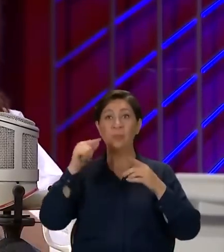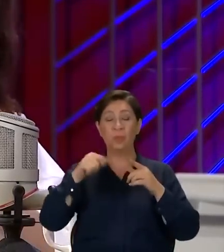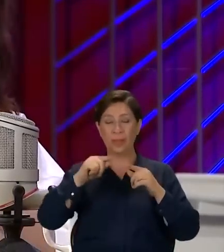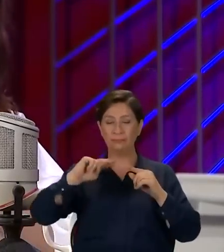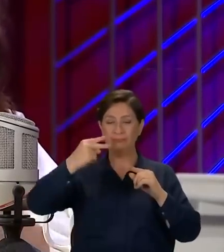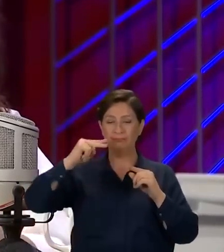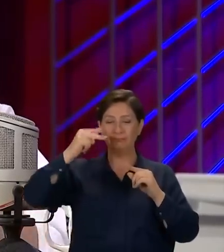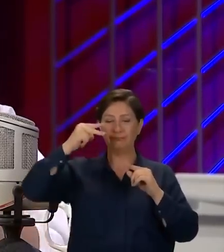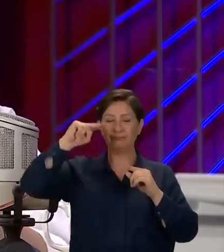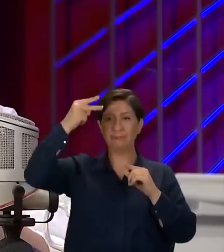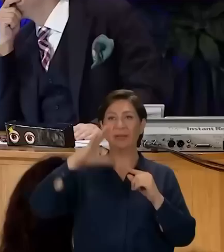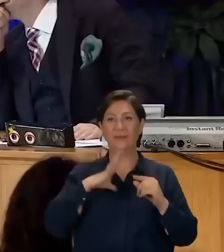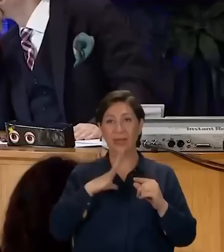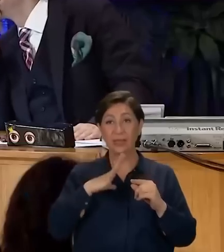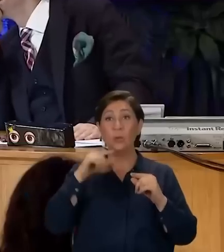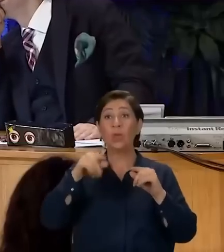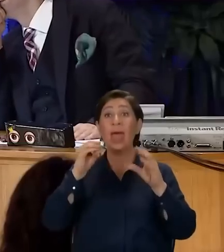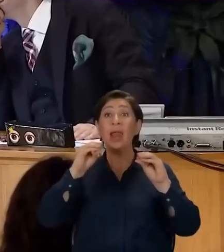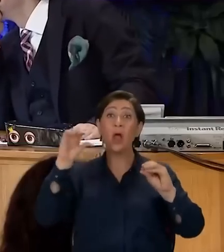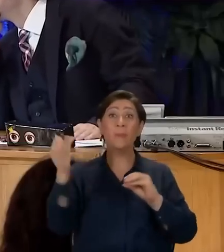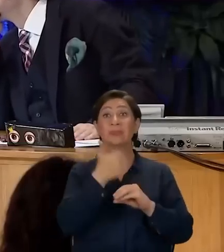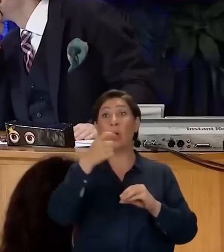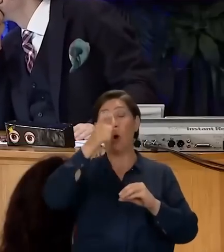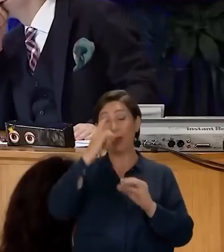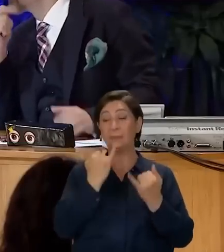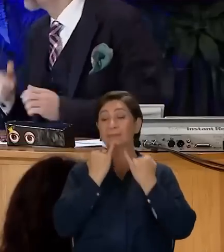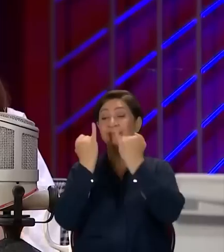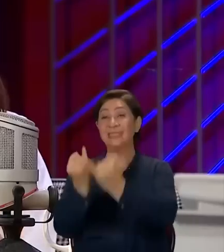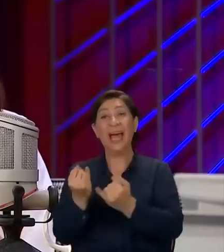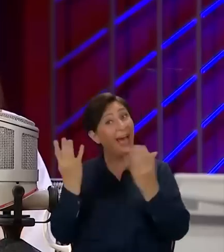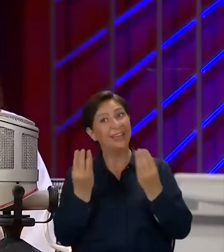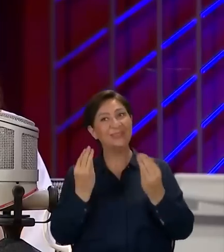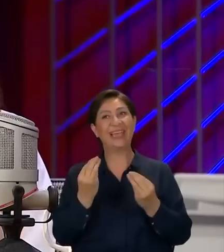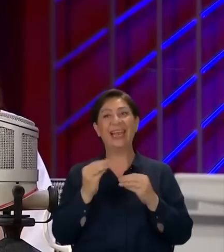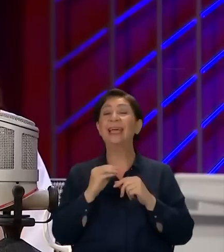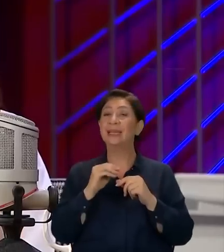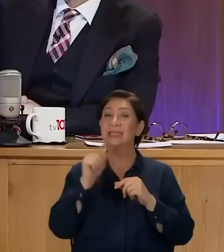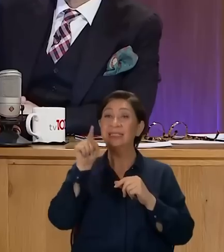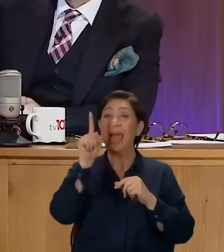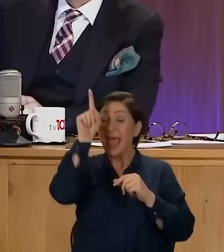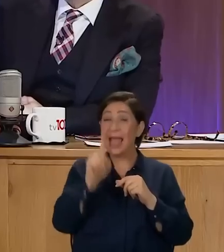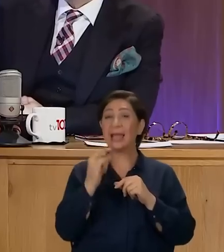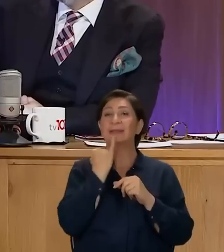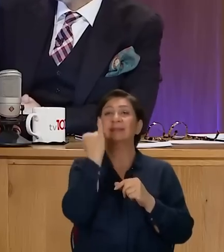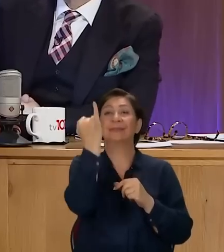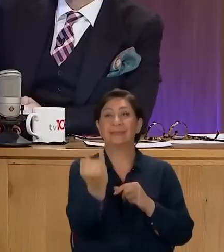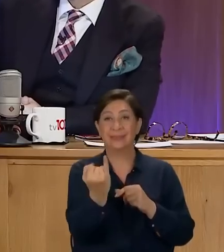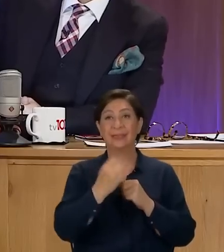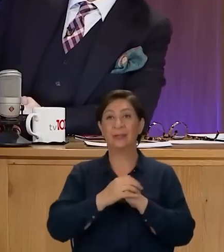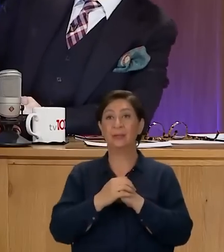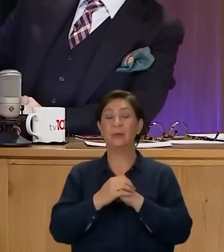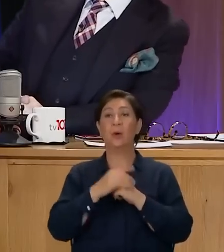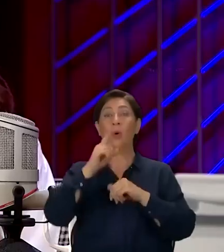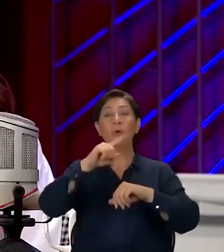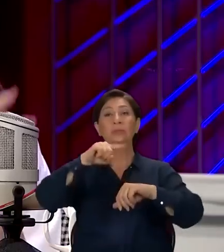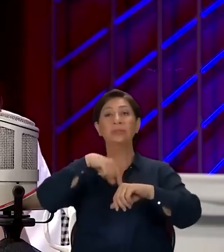level'ları vardı benim için. Ve bu level'larda en önemlisi Okan Bayülgen'e konuk olmaktı. Ne güzelmiş ya. Size ilk konuk olduğumda...